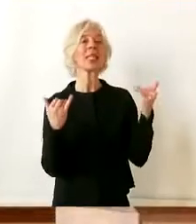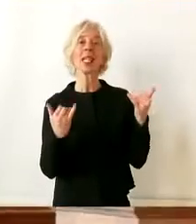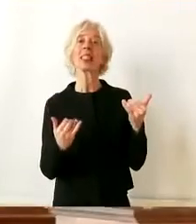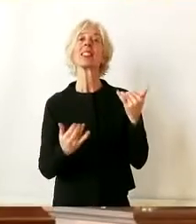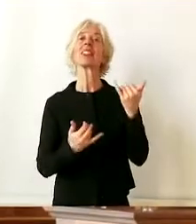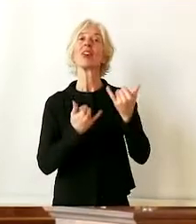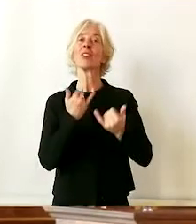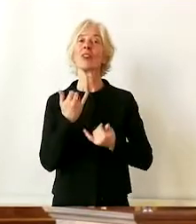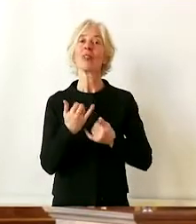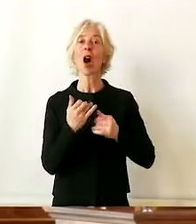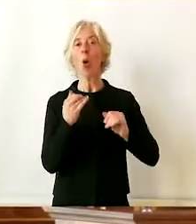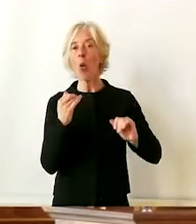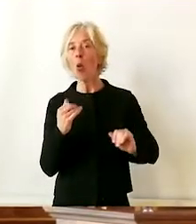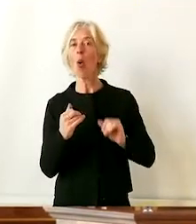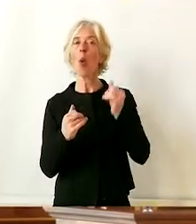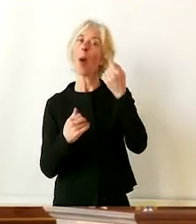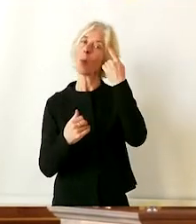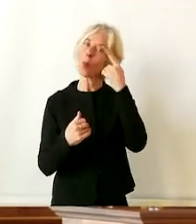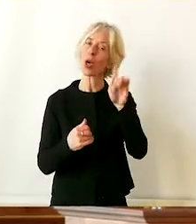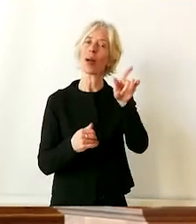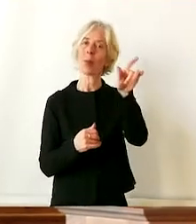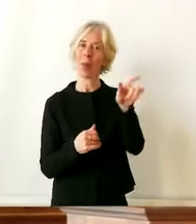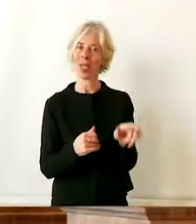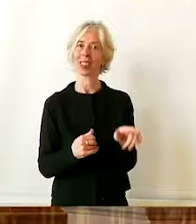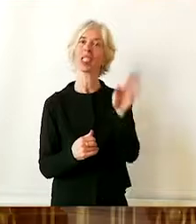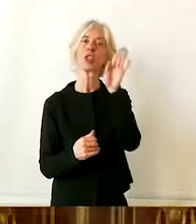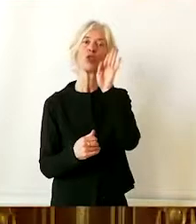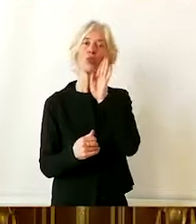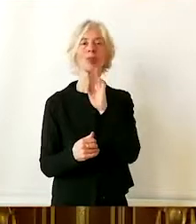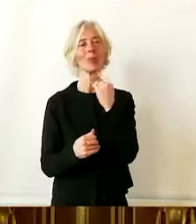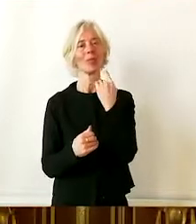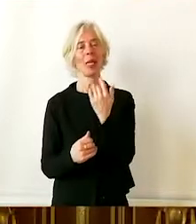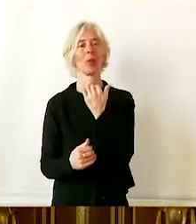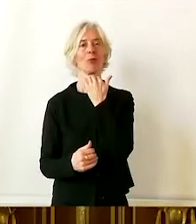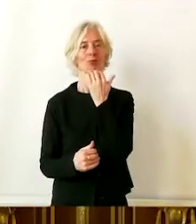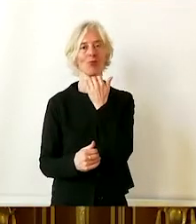dass sie ein Grußwort an uns richtet.